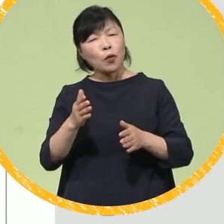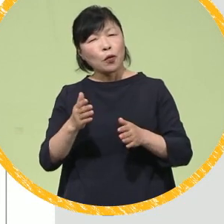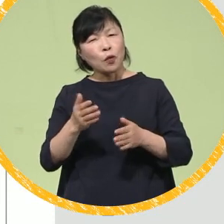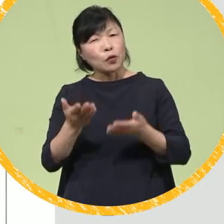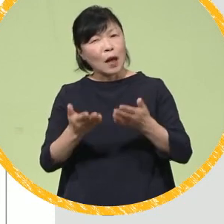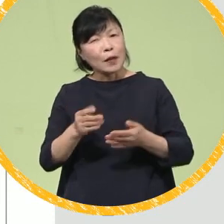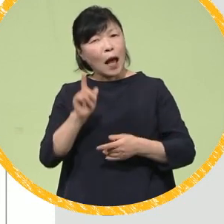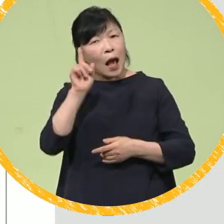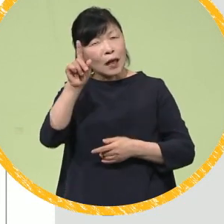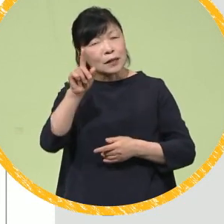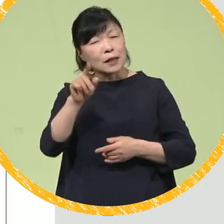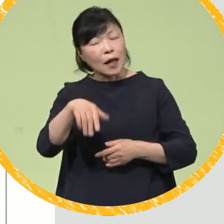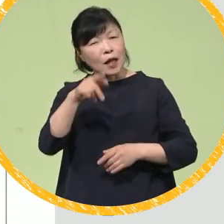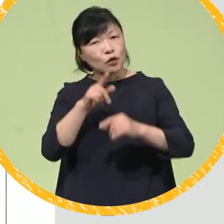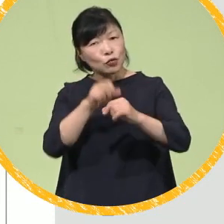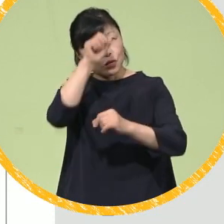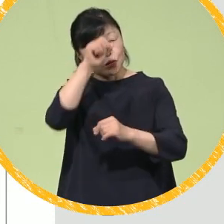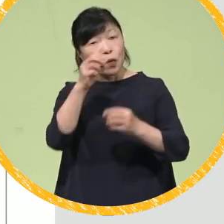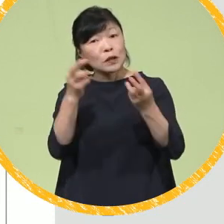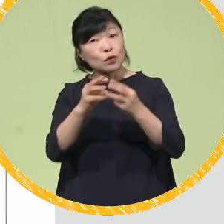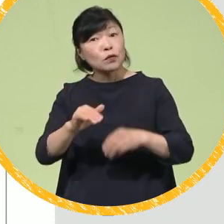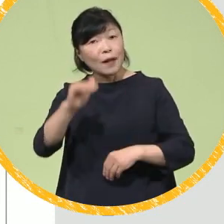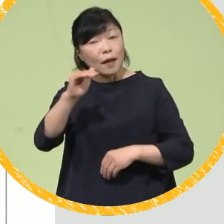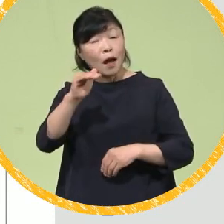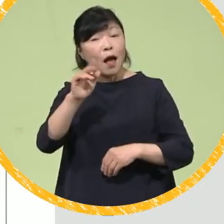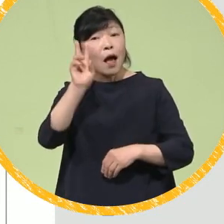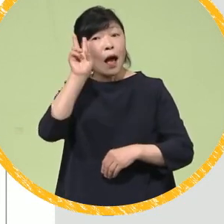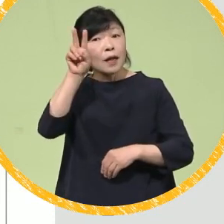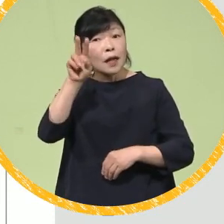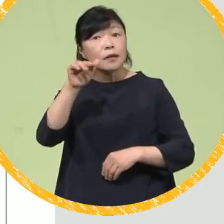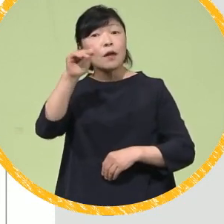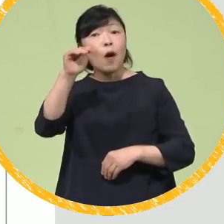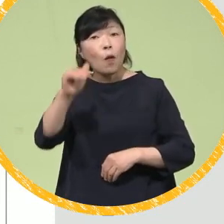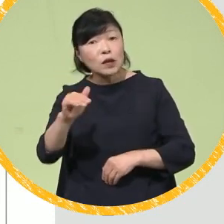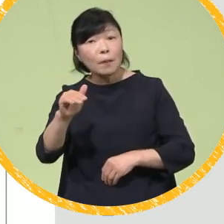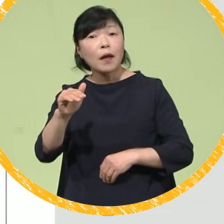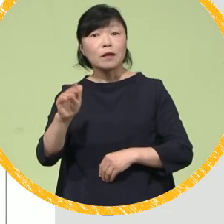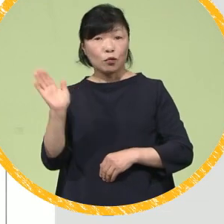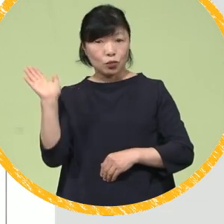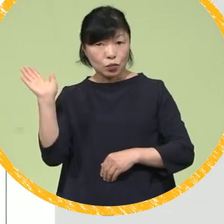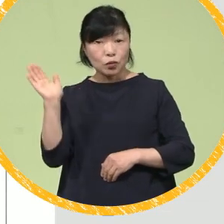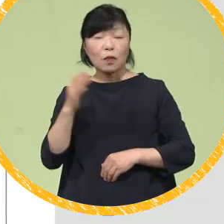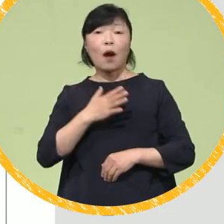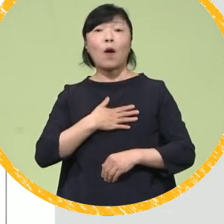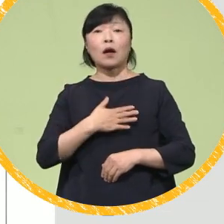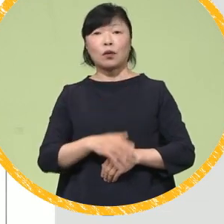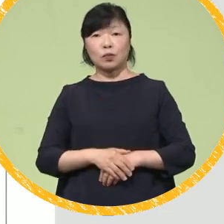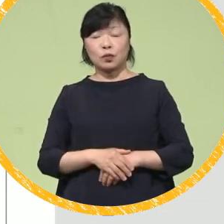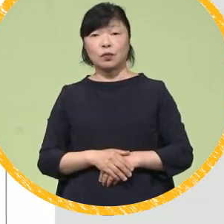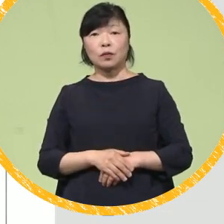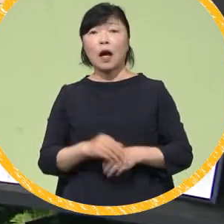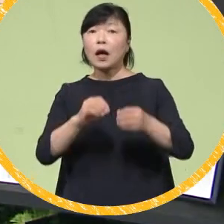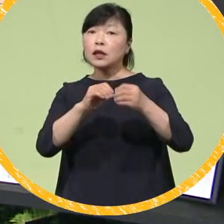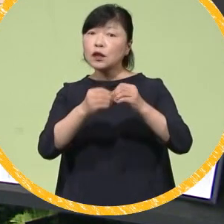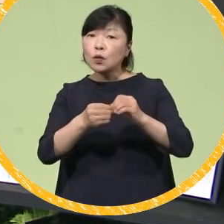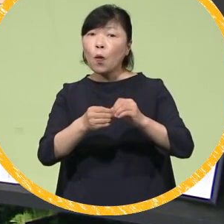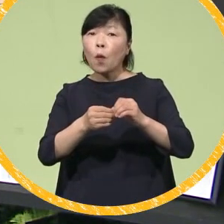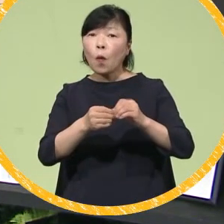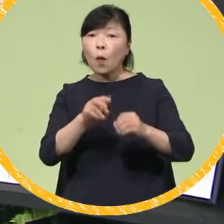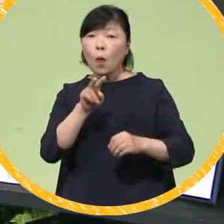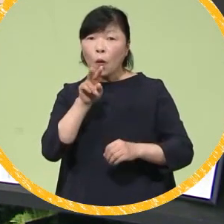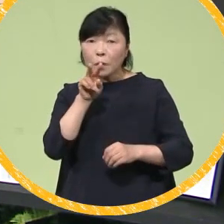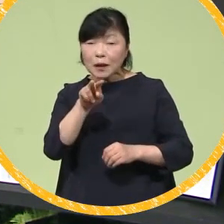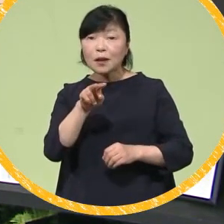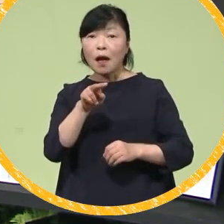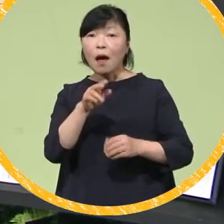熱中症指数が高い、そして明後日になると少し収まってくるのかなというのが分かるんですね。 なるほどね、 色で分かるとね、分かりやす